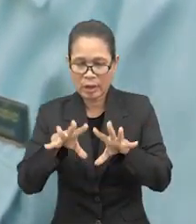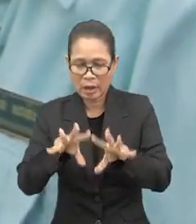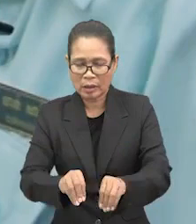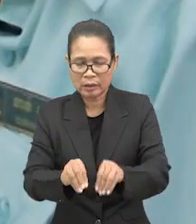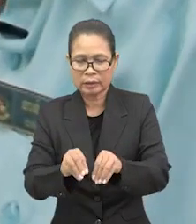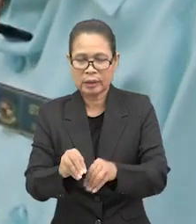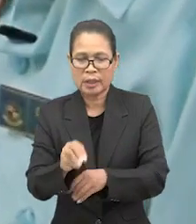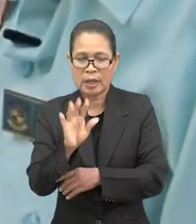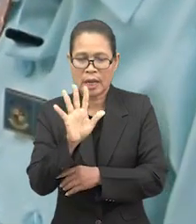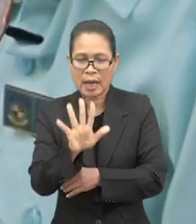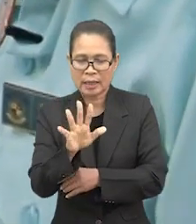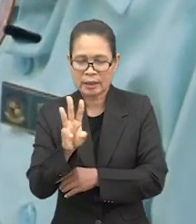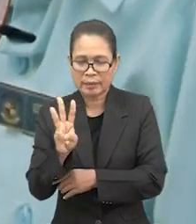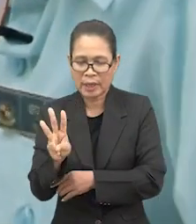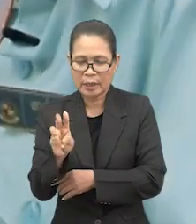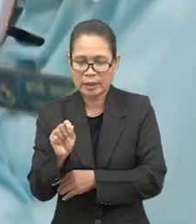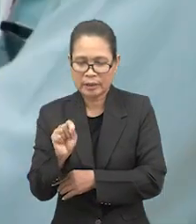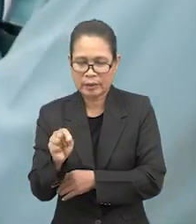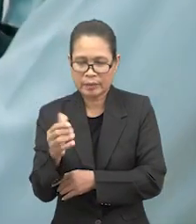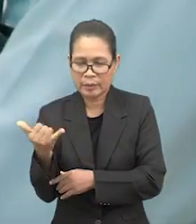kg. Quát lũ ở